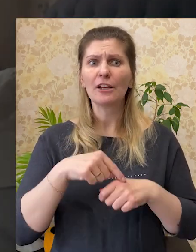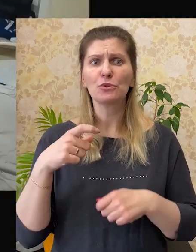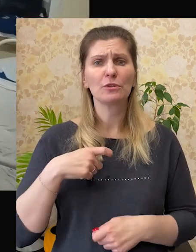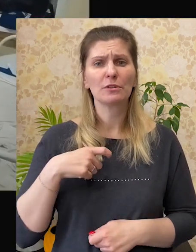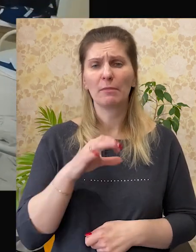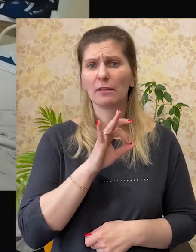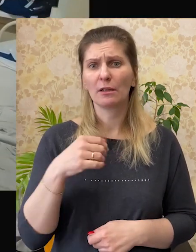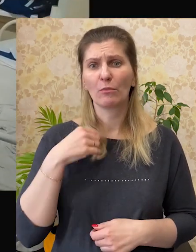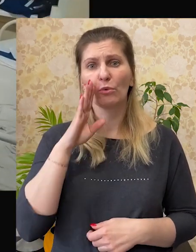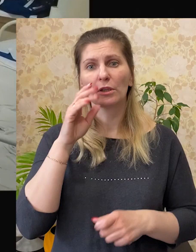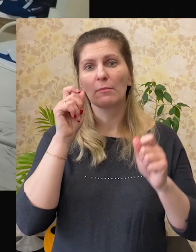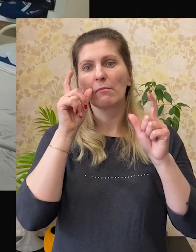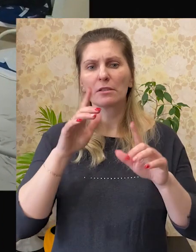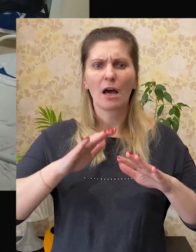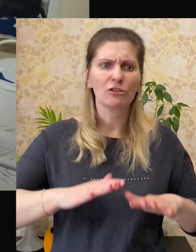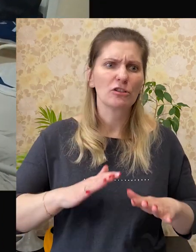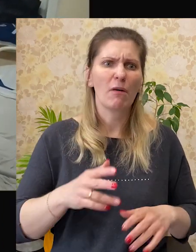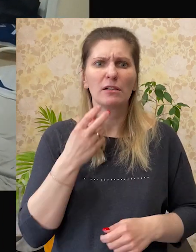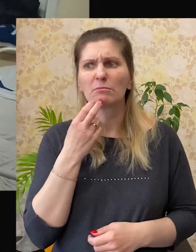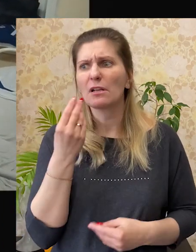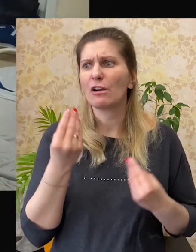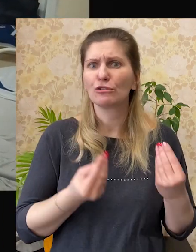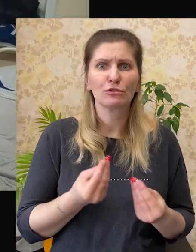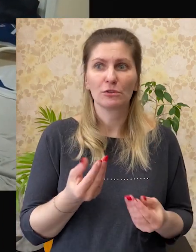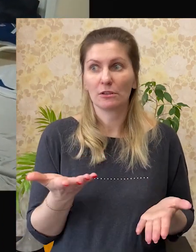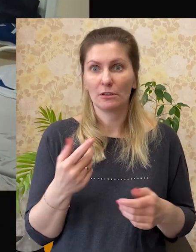там просыпались утром в палате, отжимались, что-то